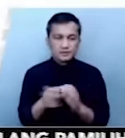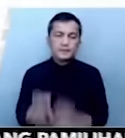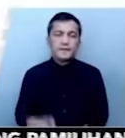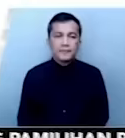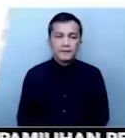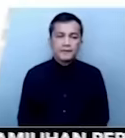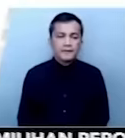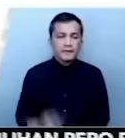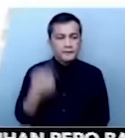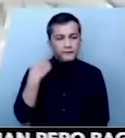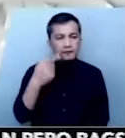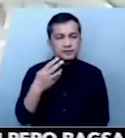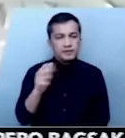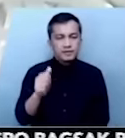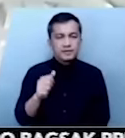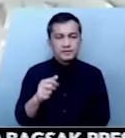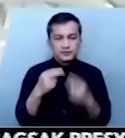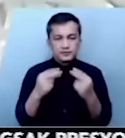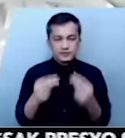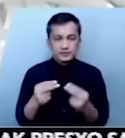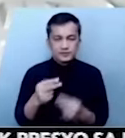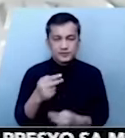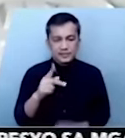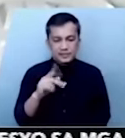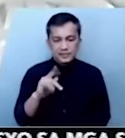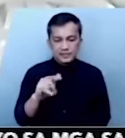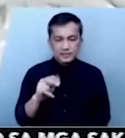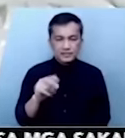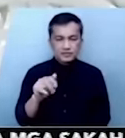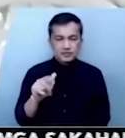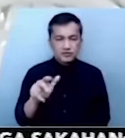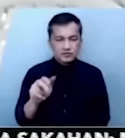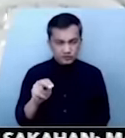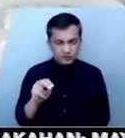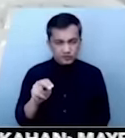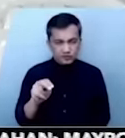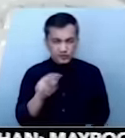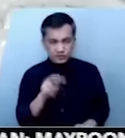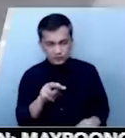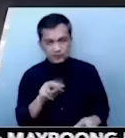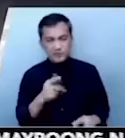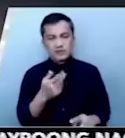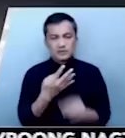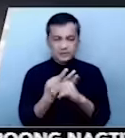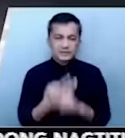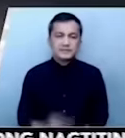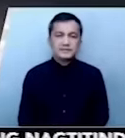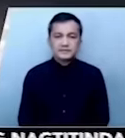GMA Integrated News, Katrina Son, nakatutok, 24 oras.